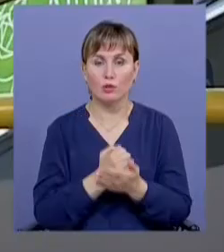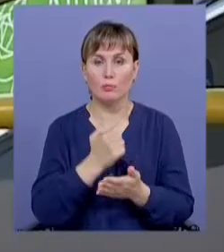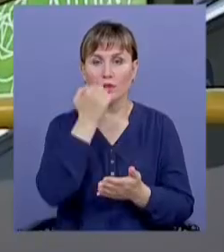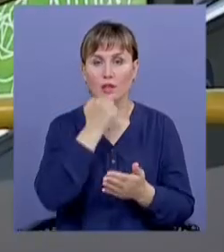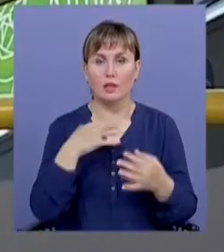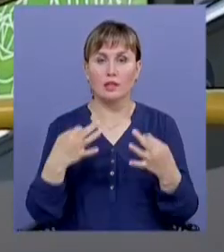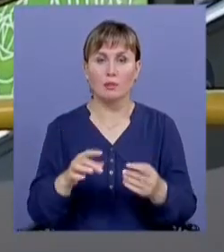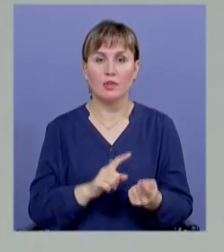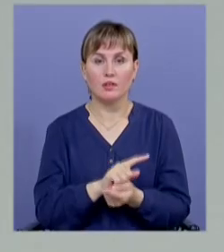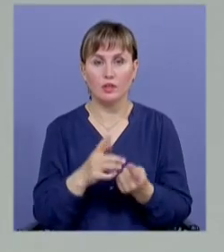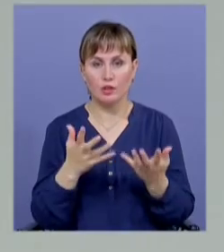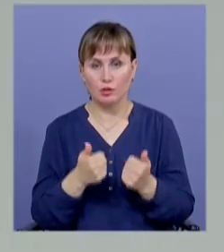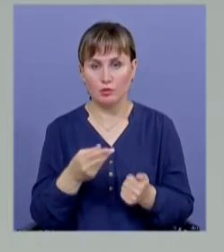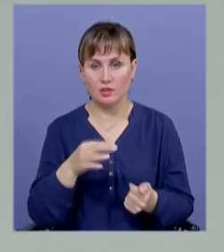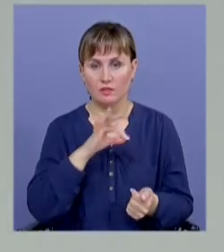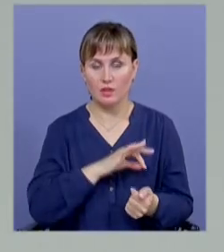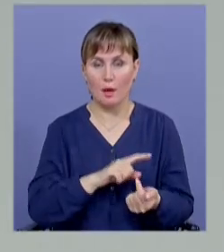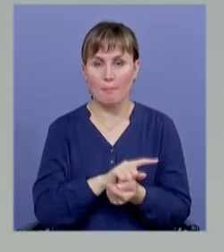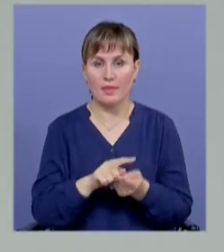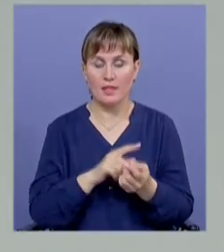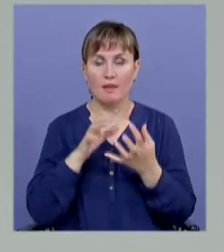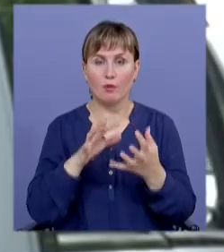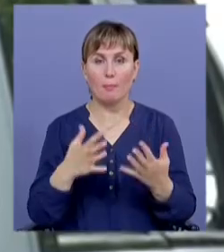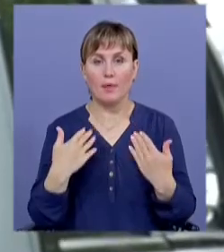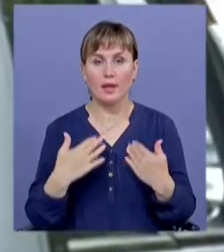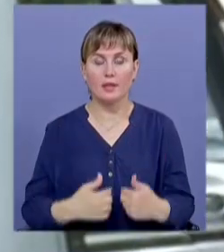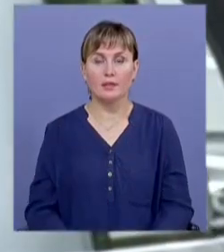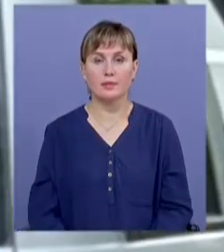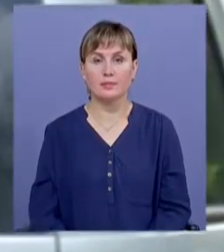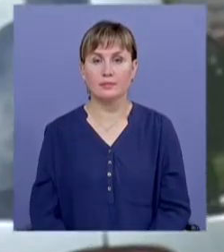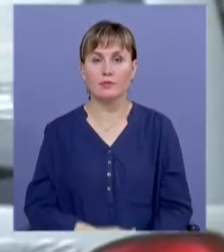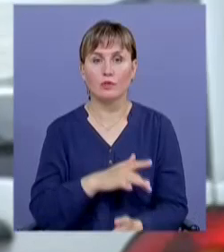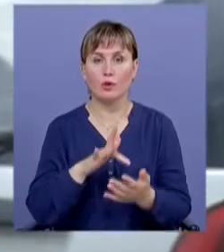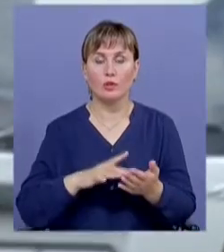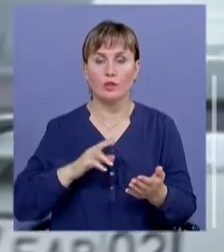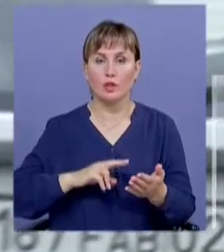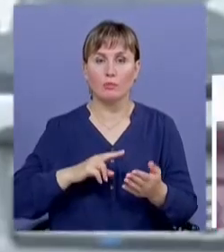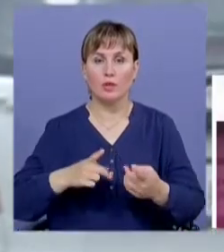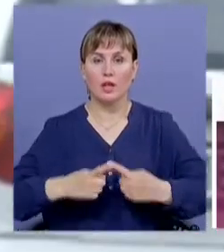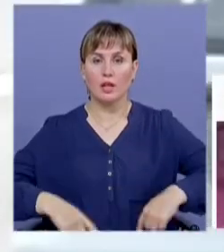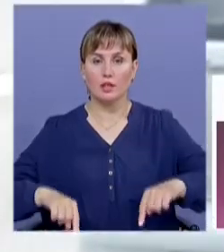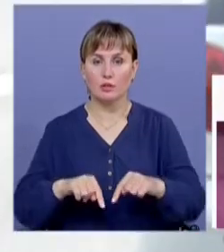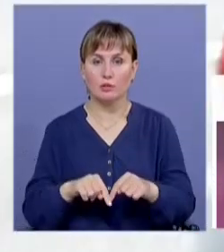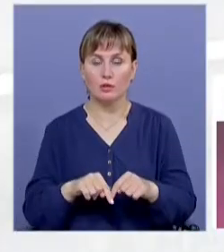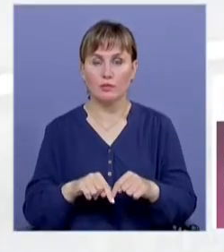транспортной реформе и за счет вырученных денег обновить автобусный парк. В городе функционирует, организовано